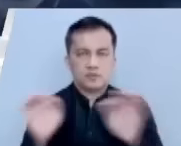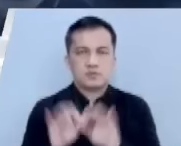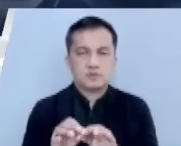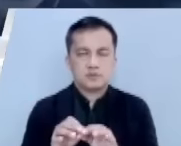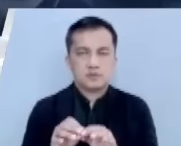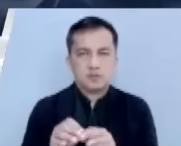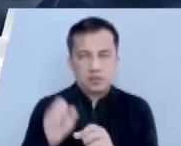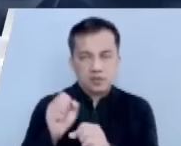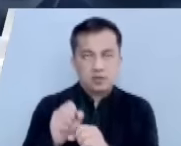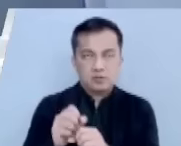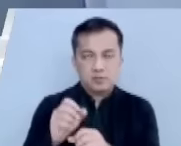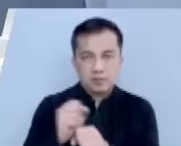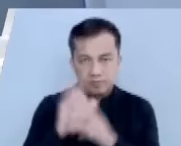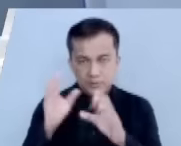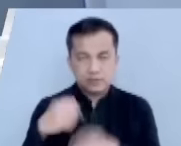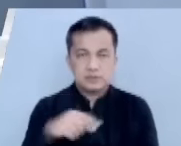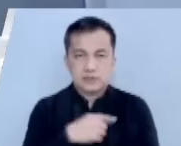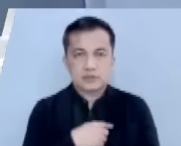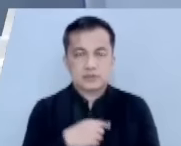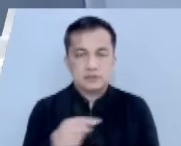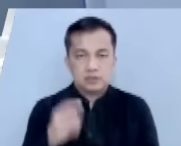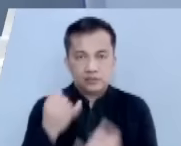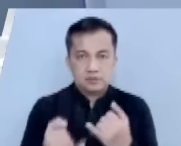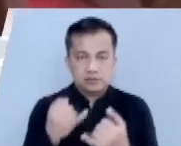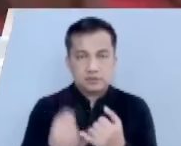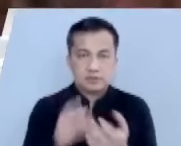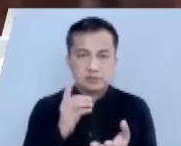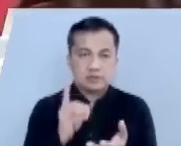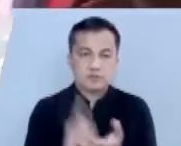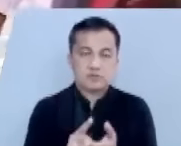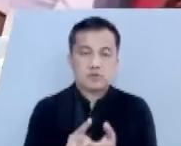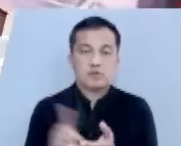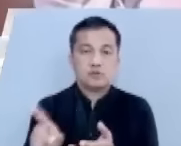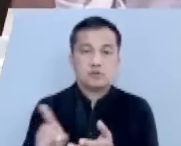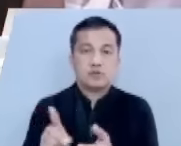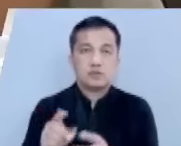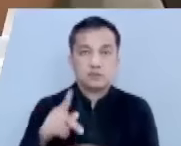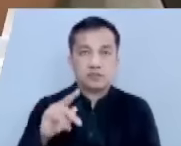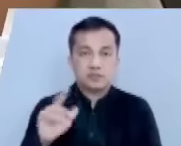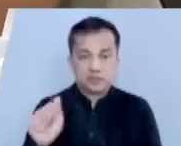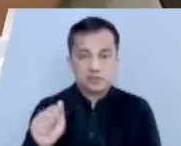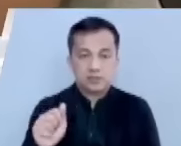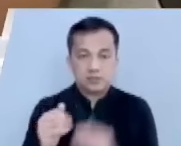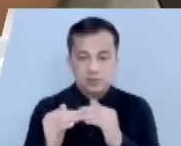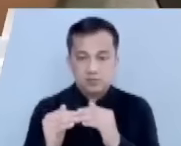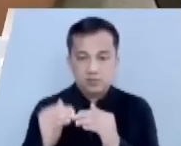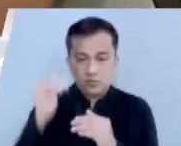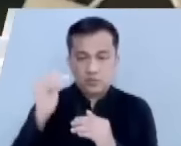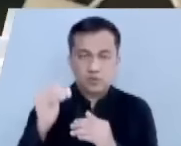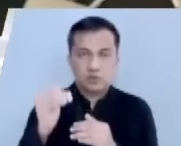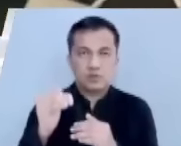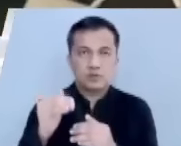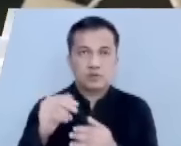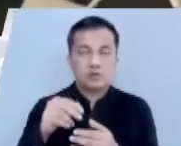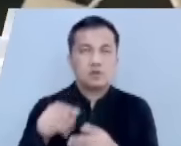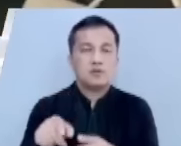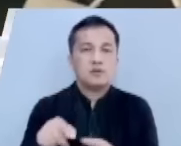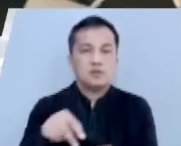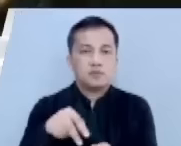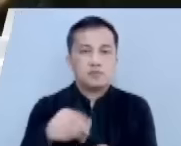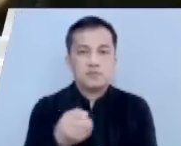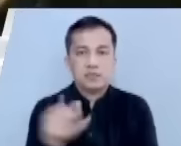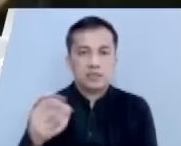Sa pinakahuling datos mula sa Philippine Statistics Authority, bahagyang tumaas ang unemployment rate o bilang ng mga walang